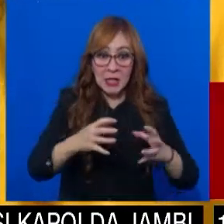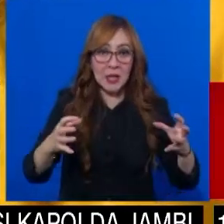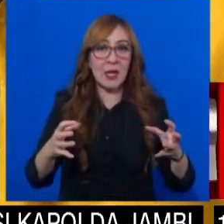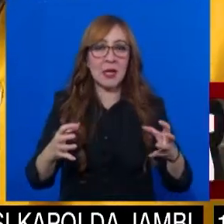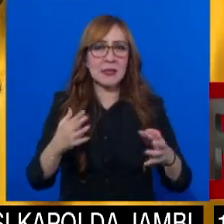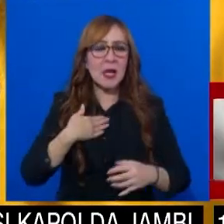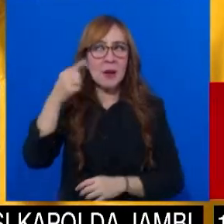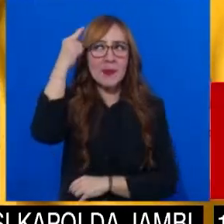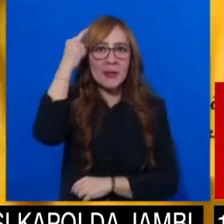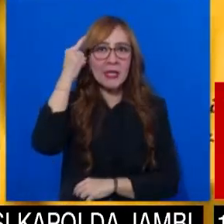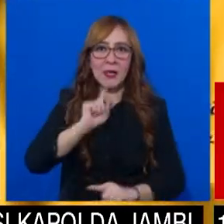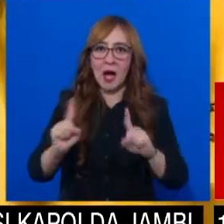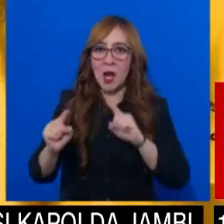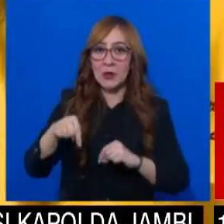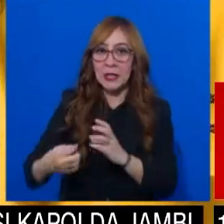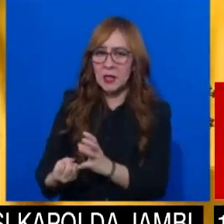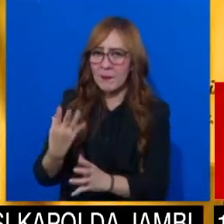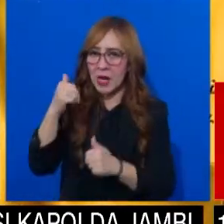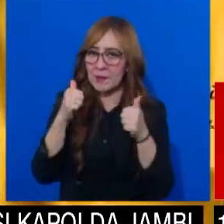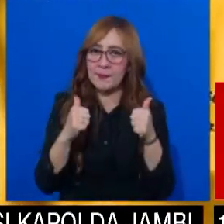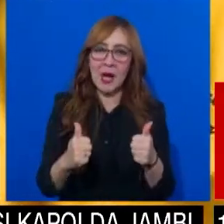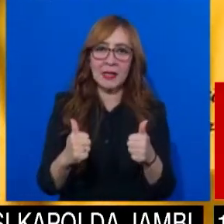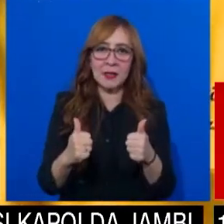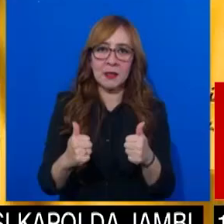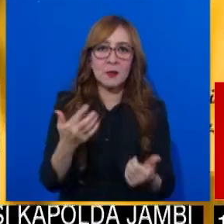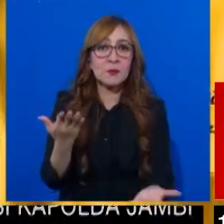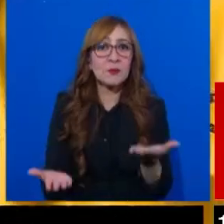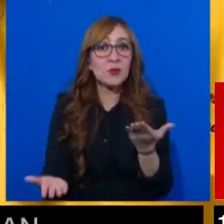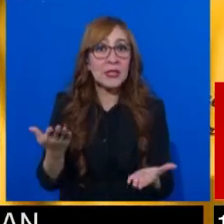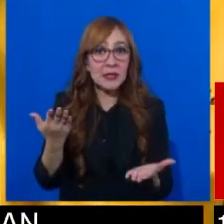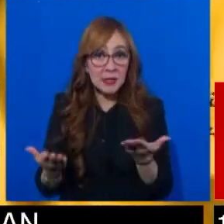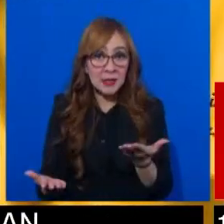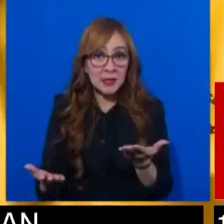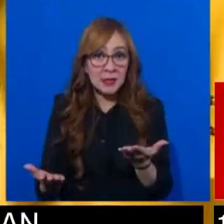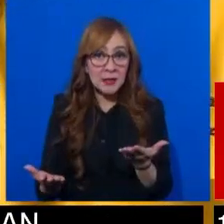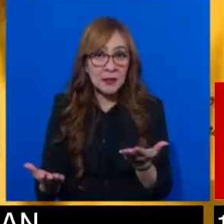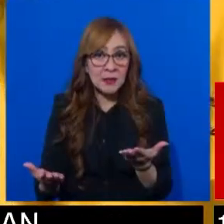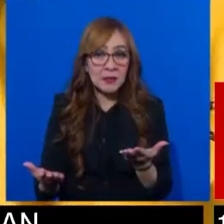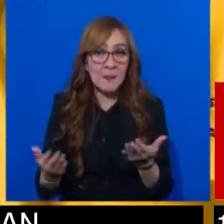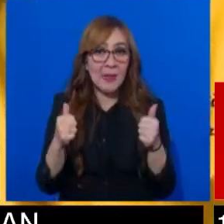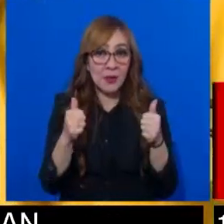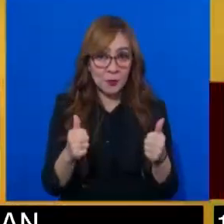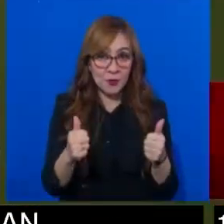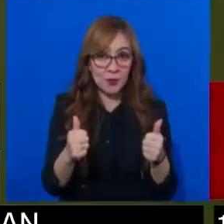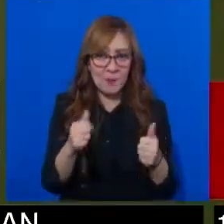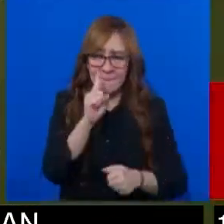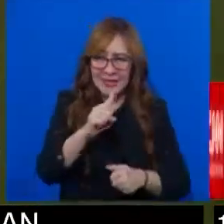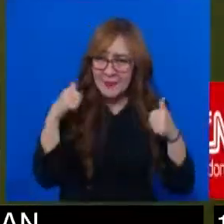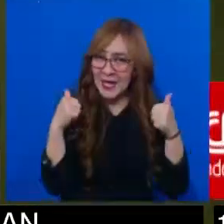kalau seandainya ini dikembangin dengan secara baik, mungkin alangkah baiknya, alangkah bagusnya pasti